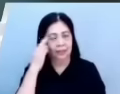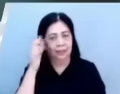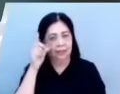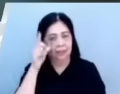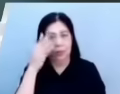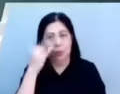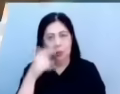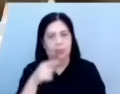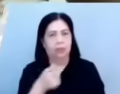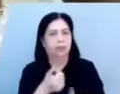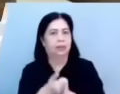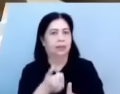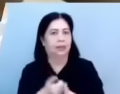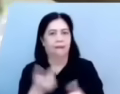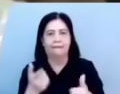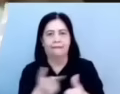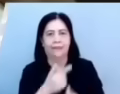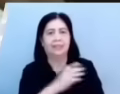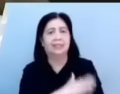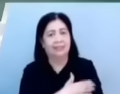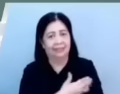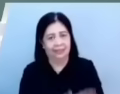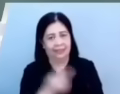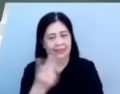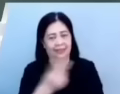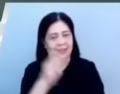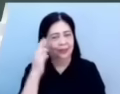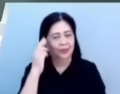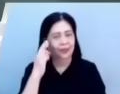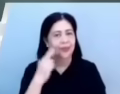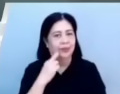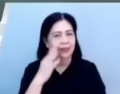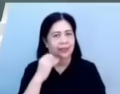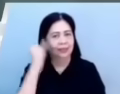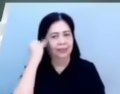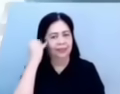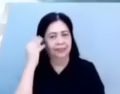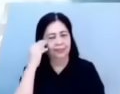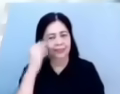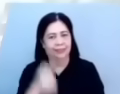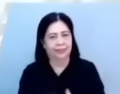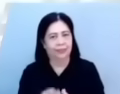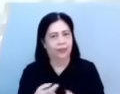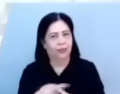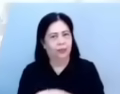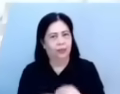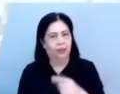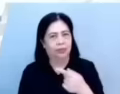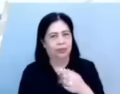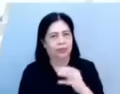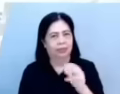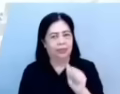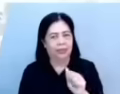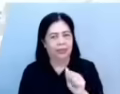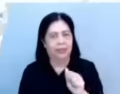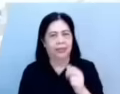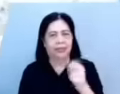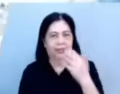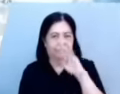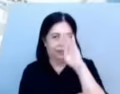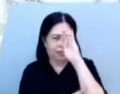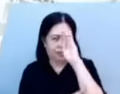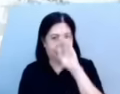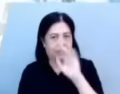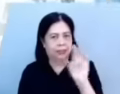siya ang unang anak ng mag-asawang Ronaline at John Michael. Mula pa sila sa GMA Cavite. Bandang alas 7 raw